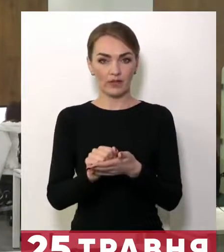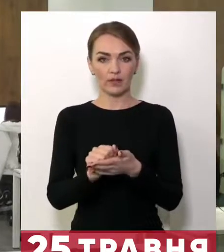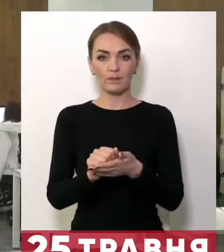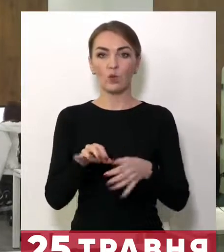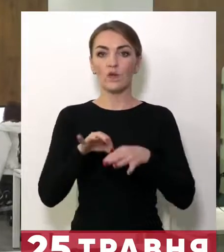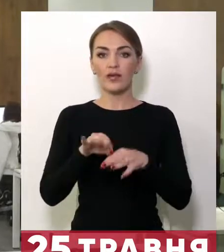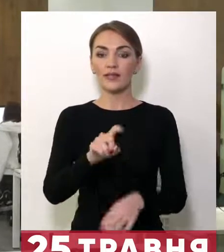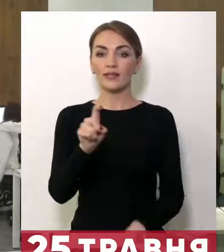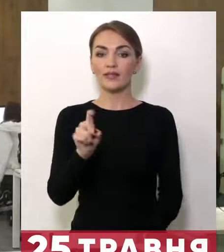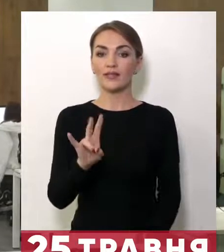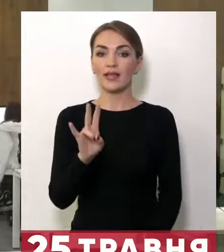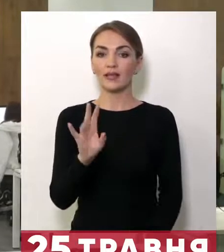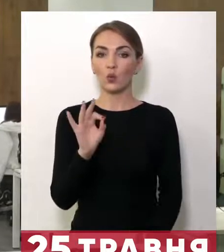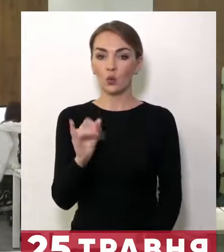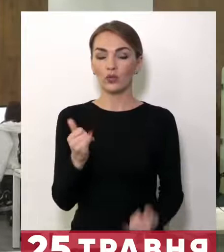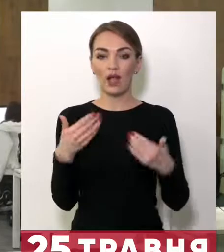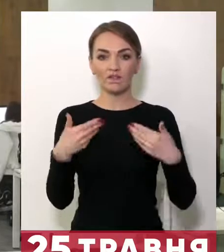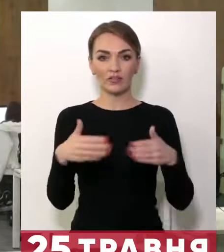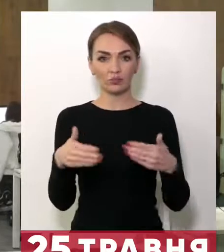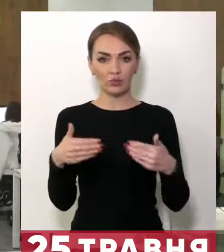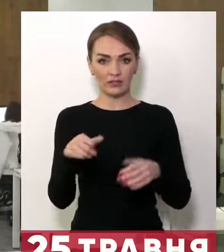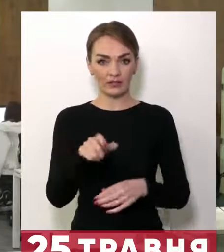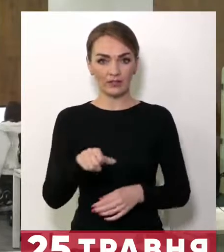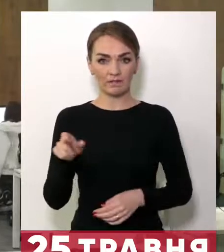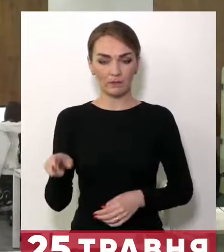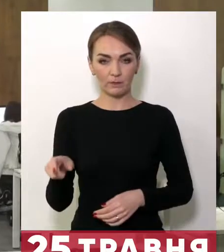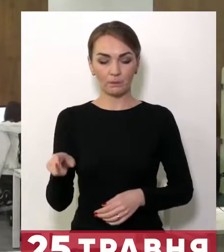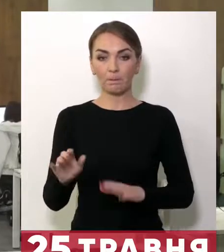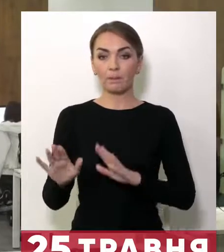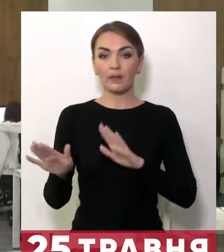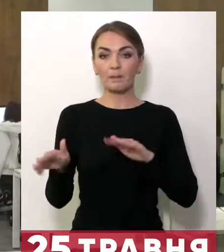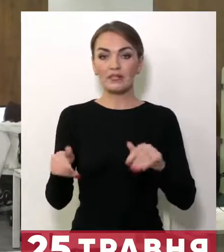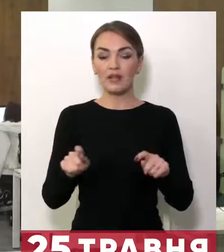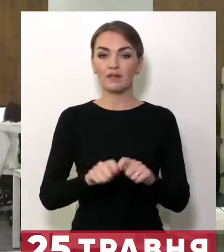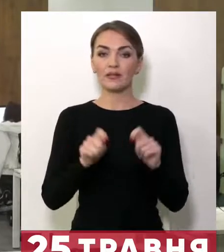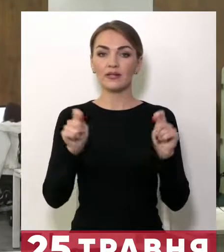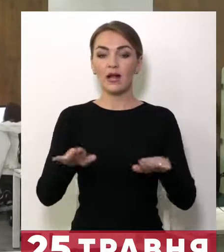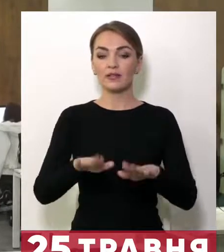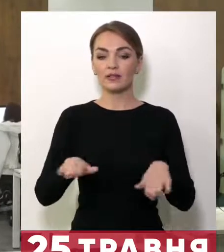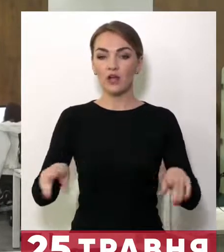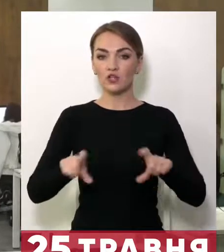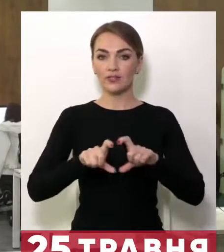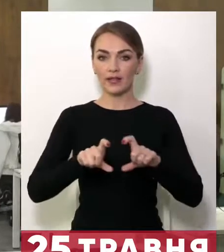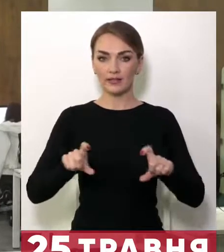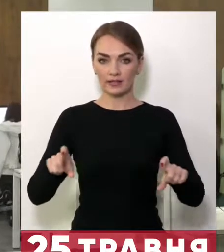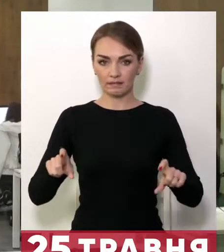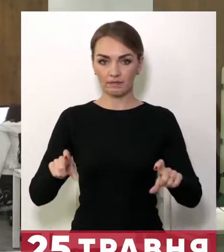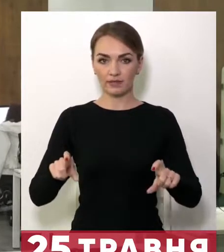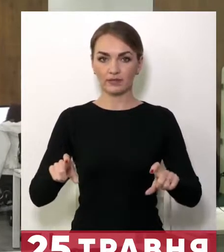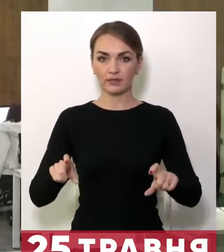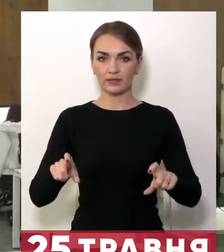проведення ЗНО для випускників. Після відкриття дитячих садків